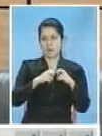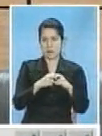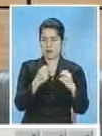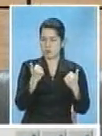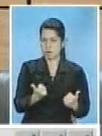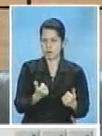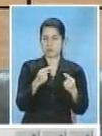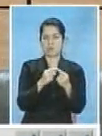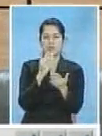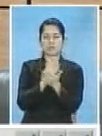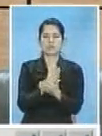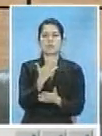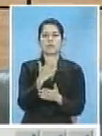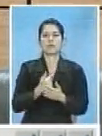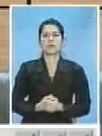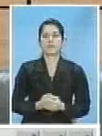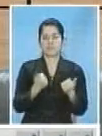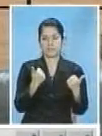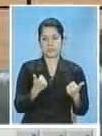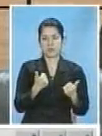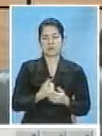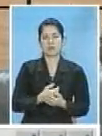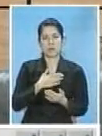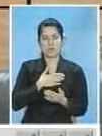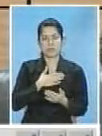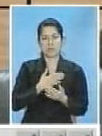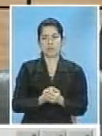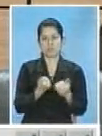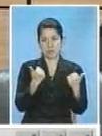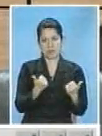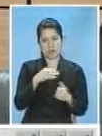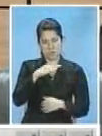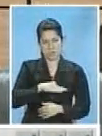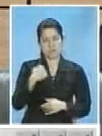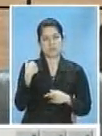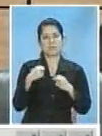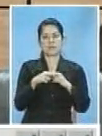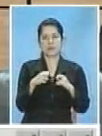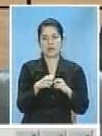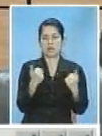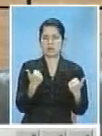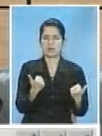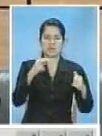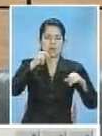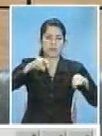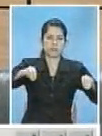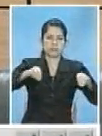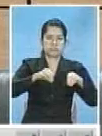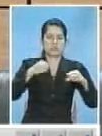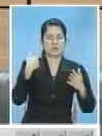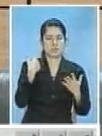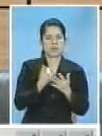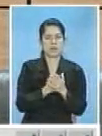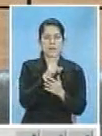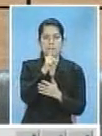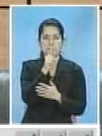ดนะครับในกรุงเทพในเขตผมเองในใกล้เคียงก็กำลังมาอีกครับก็ไม่ทราบเหมือนกันว่าท่านประเมินยังไงว่าท่านจะเก็บเงินได้ตั้ง2